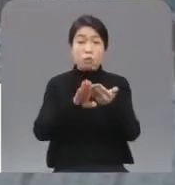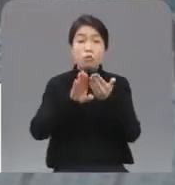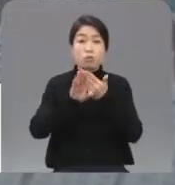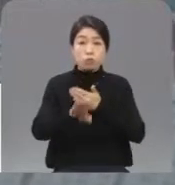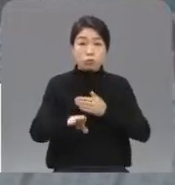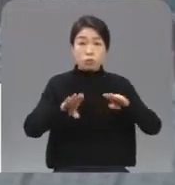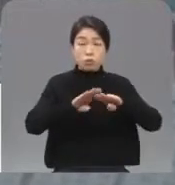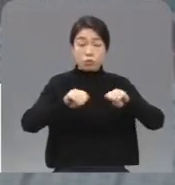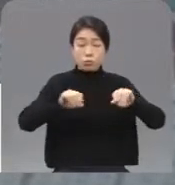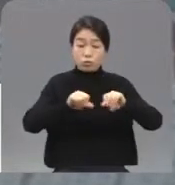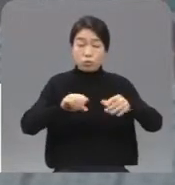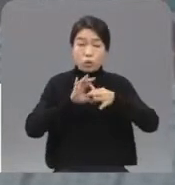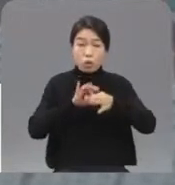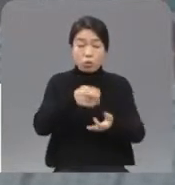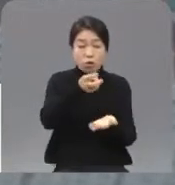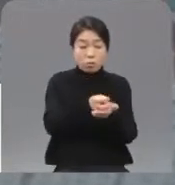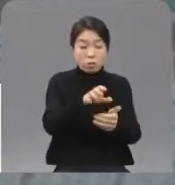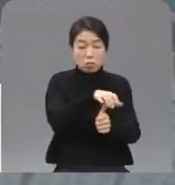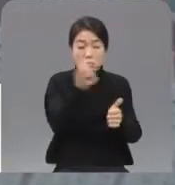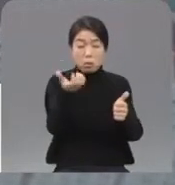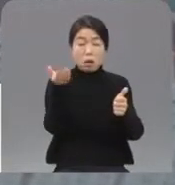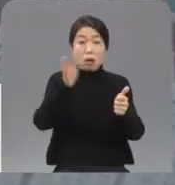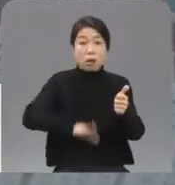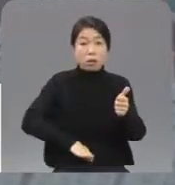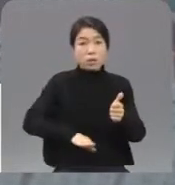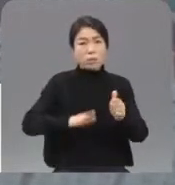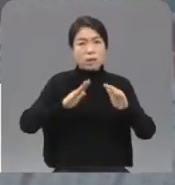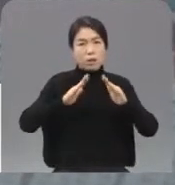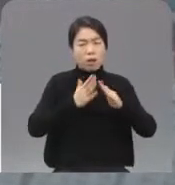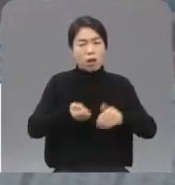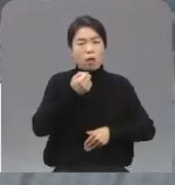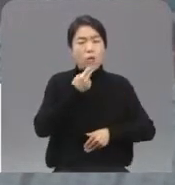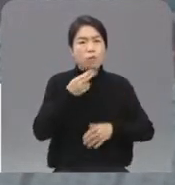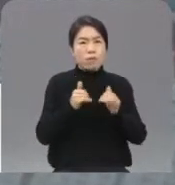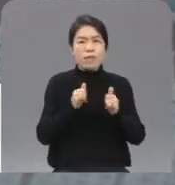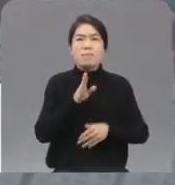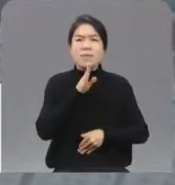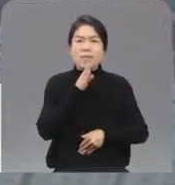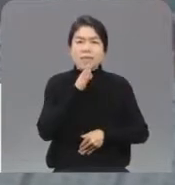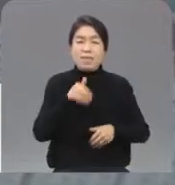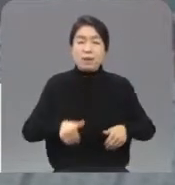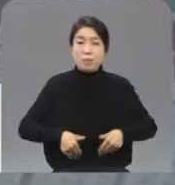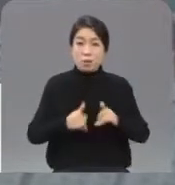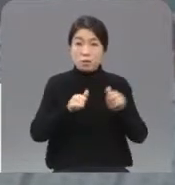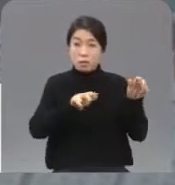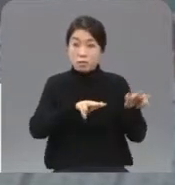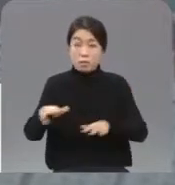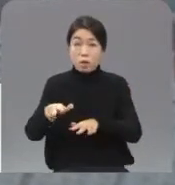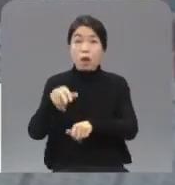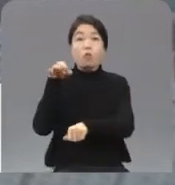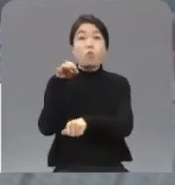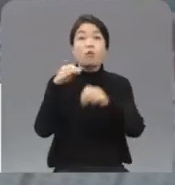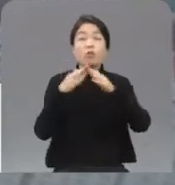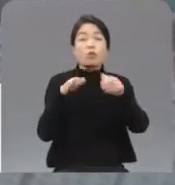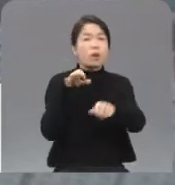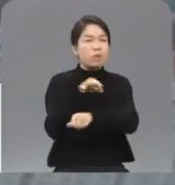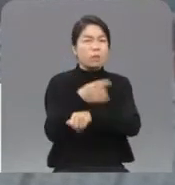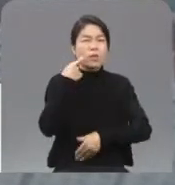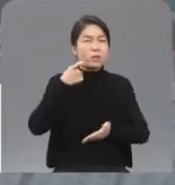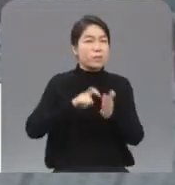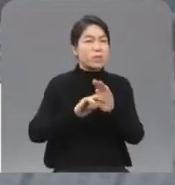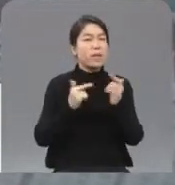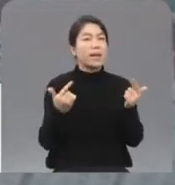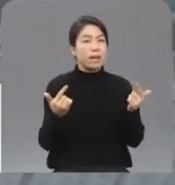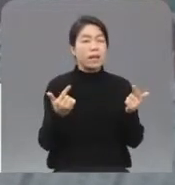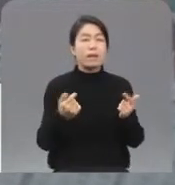뒤 부동산 관련 규제가 완화됐지만 무주택자 등 실수요자들이 당장 금액을 주택을 구매하기 쉽지